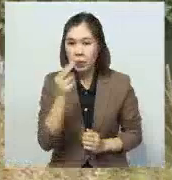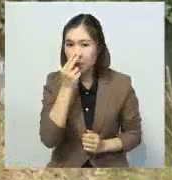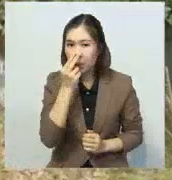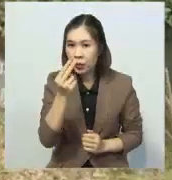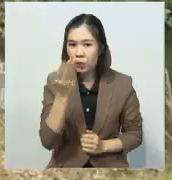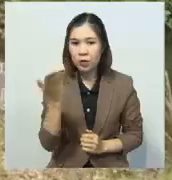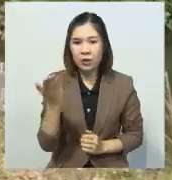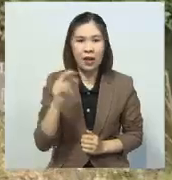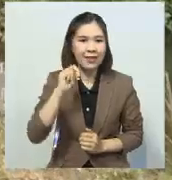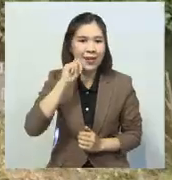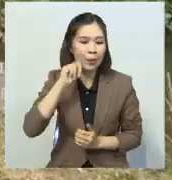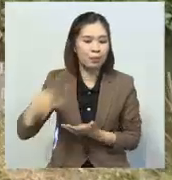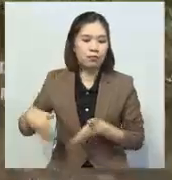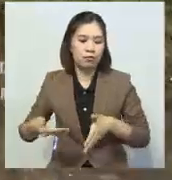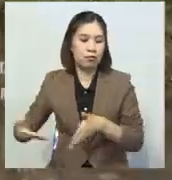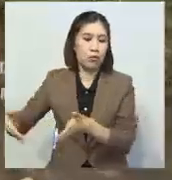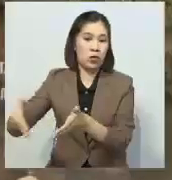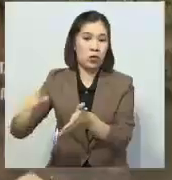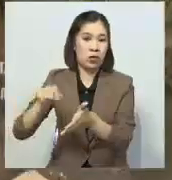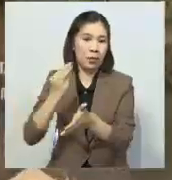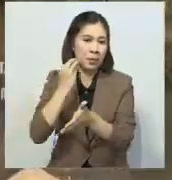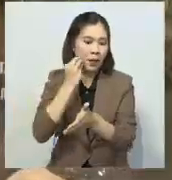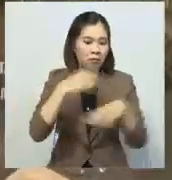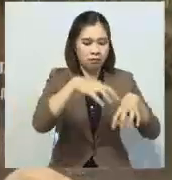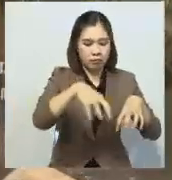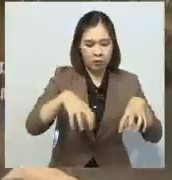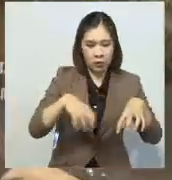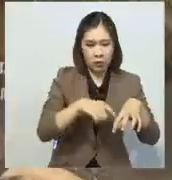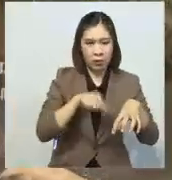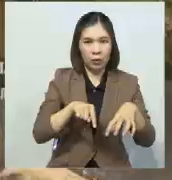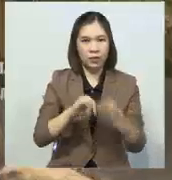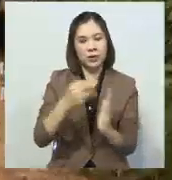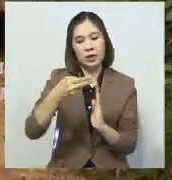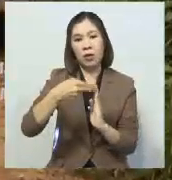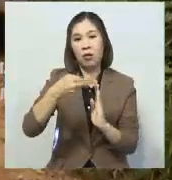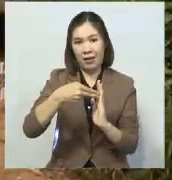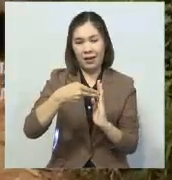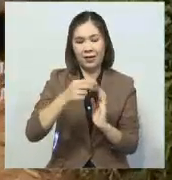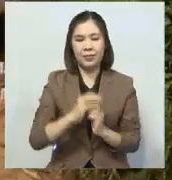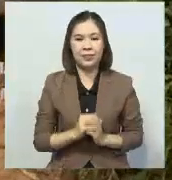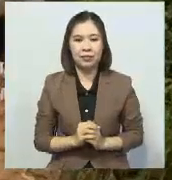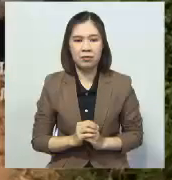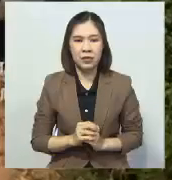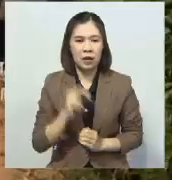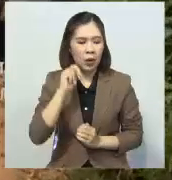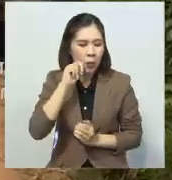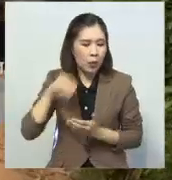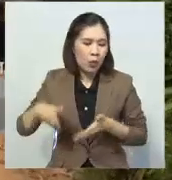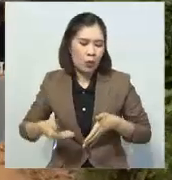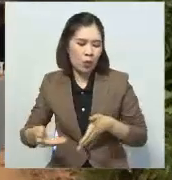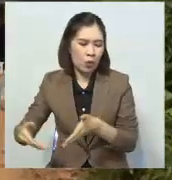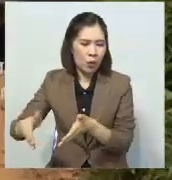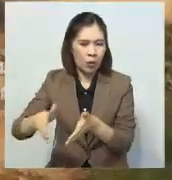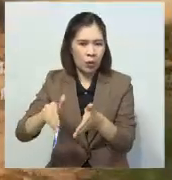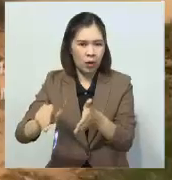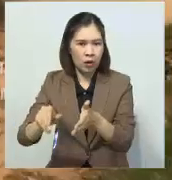สำหรับสภาพน้ำในลำห้วยที่ไหลผ่านหมู่บ้านในเขตตำบลนางิ้วอำเภอสังคมจังหวัดหนองคายเนี่ยค่ะไม่ว่าจะเป็นลำห้วยห้วยลำห้ว